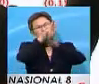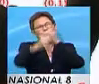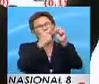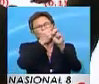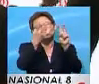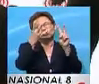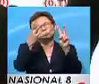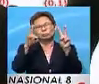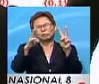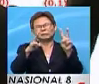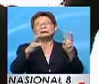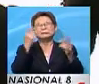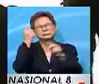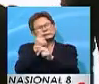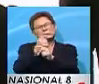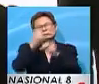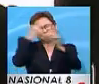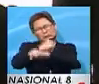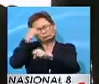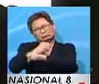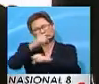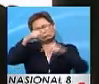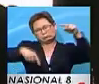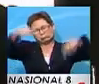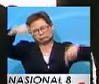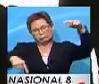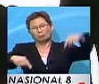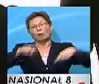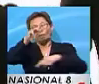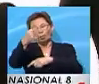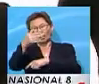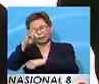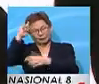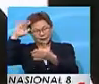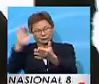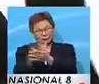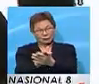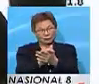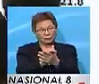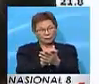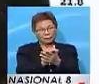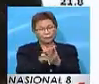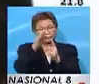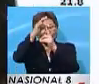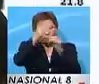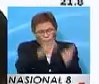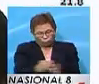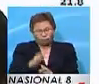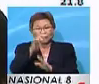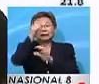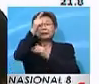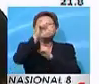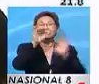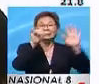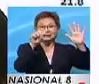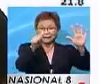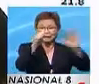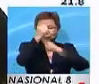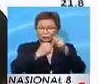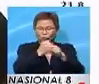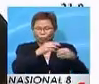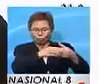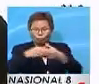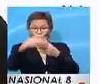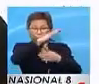kekal tidak menentu bagaimanapun Tan Sri Abdul Wahid yakin pelaksanaan pelan strategik 6 tahun akan terus memacu Syarikat